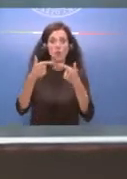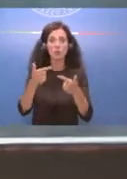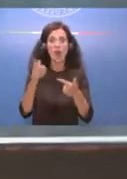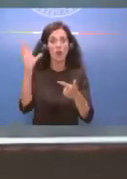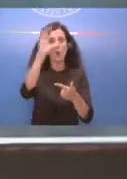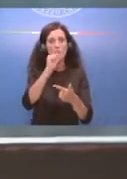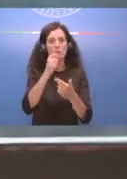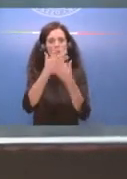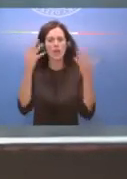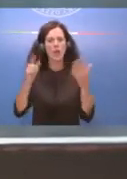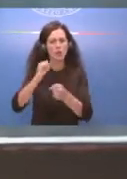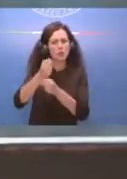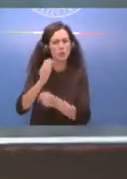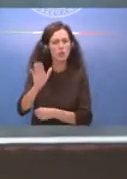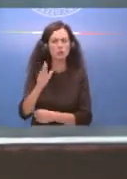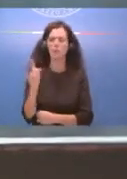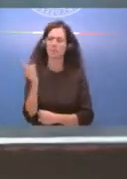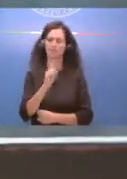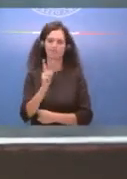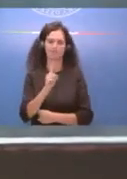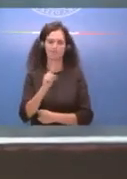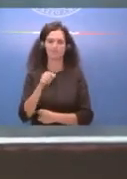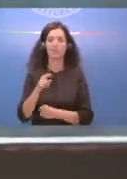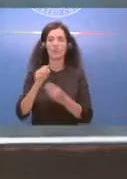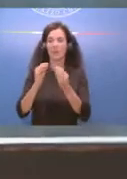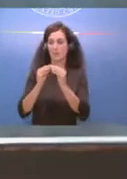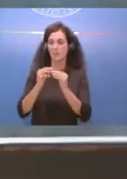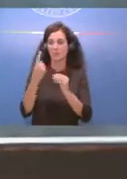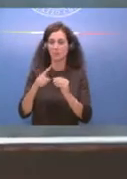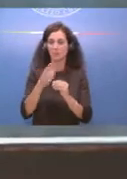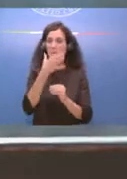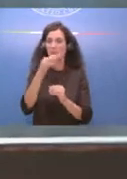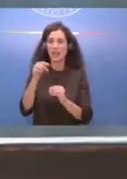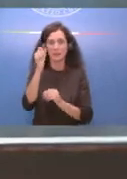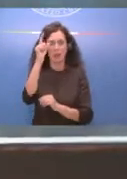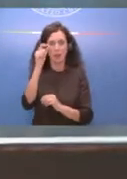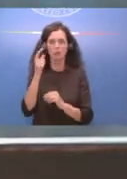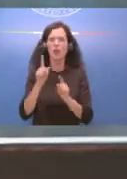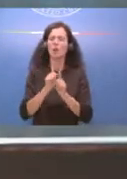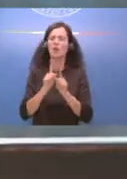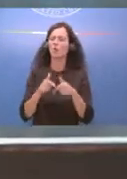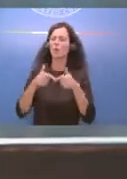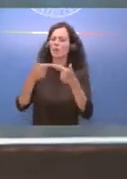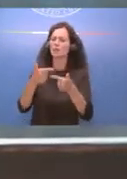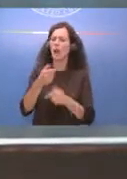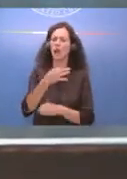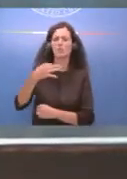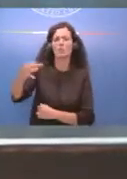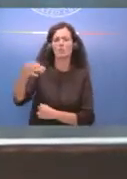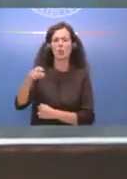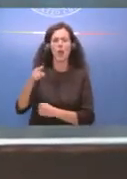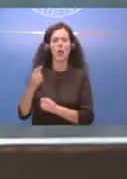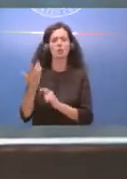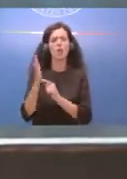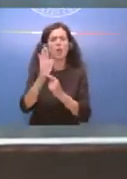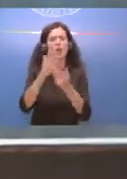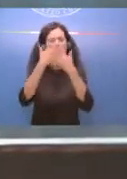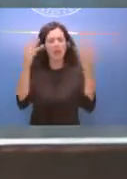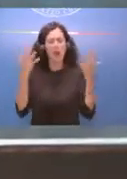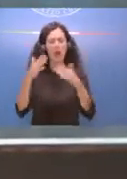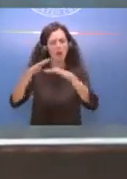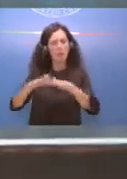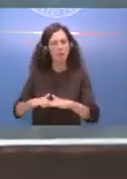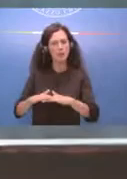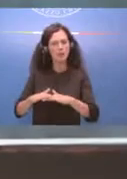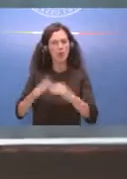comprensione isolarli completamente dal contesto originale non permette di interpretare un epoca che può recuperare almeno parte del suo